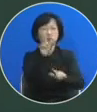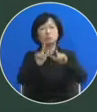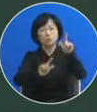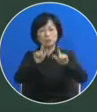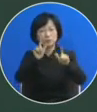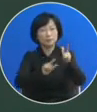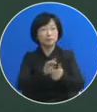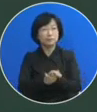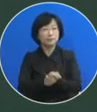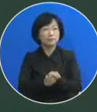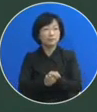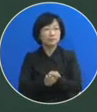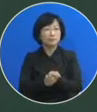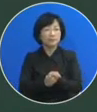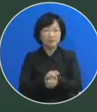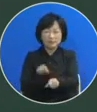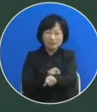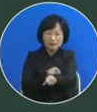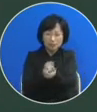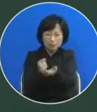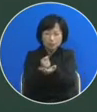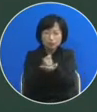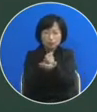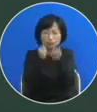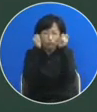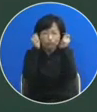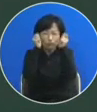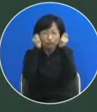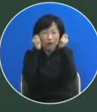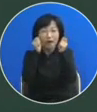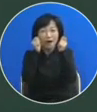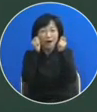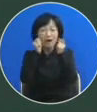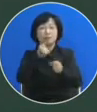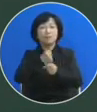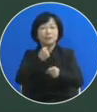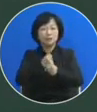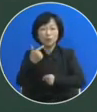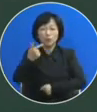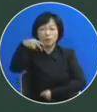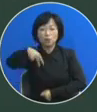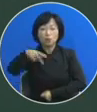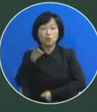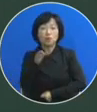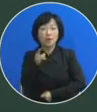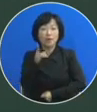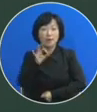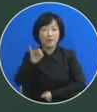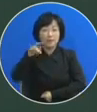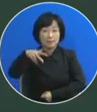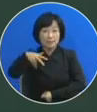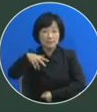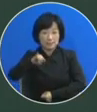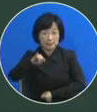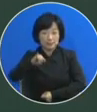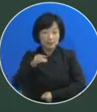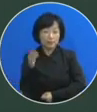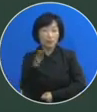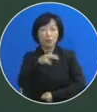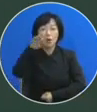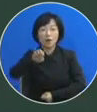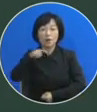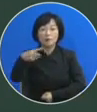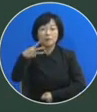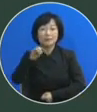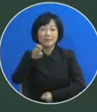특히 미국. Especially America. 무속인이 만드는 New Age 운동. The New Age movement made by those shamans. The Freemasons. The Freemasons. 밤마다 모여